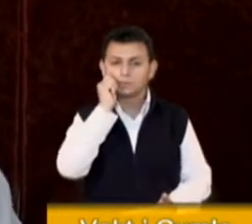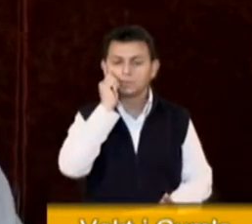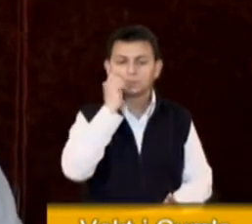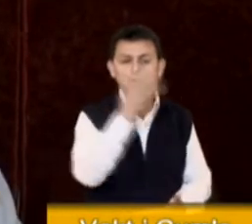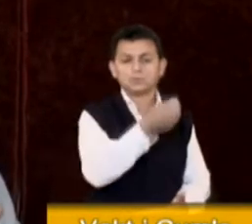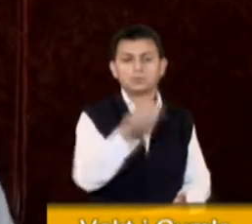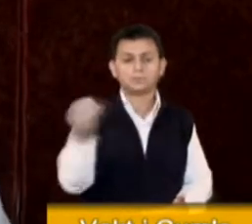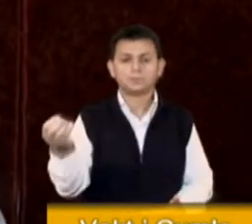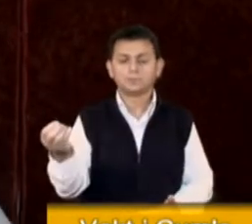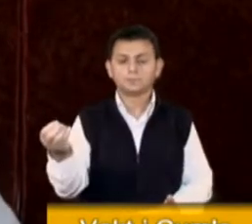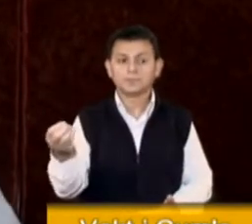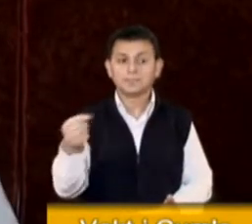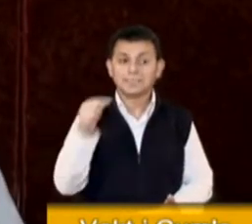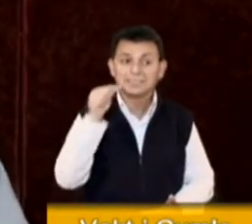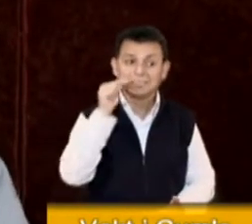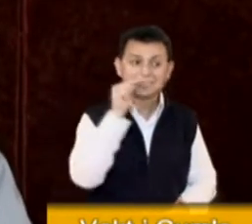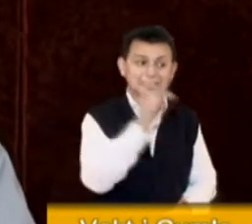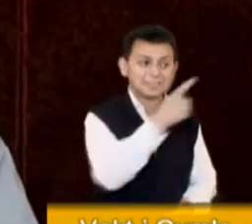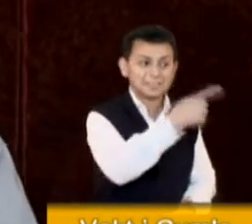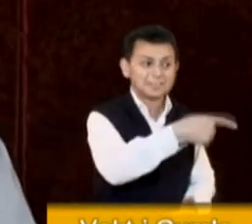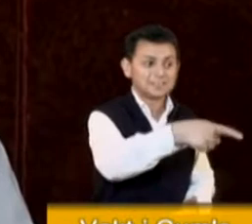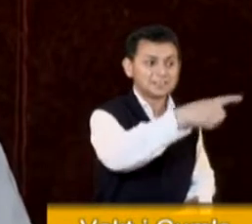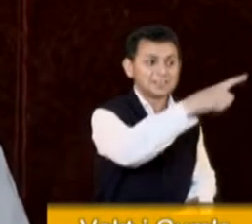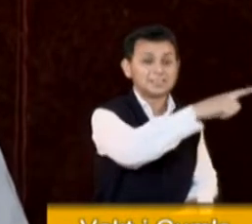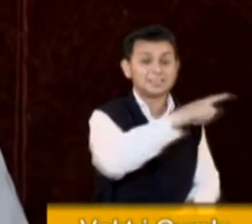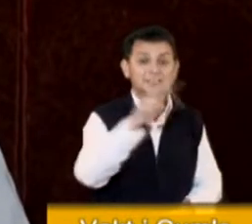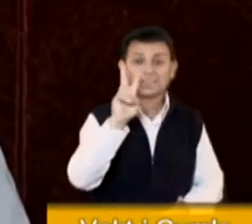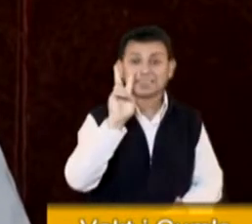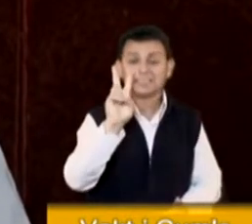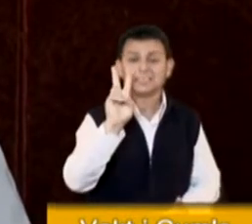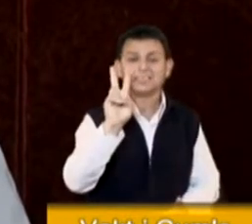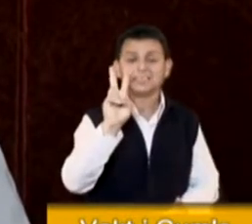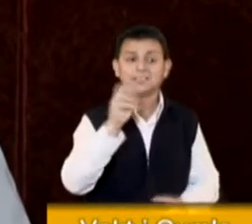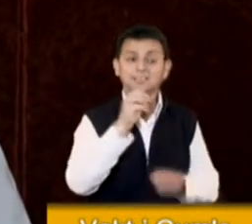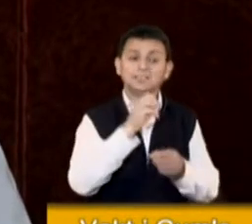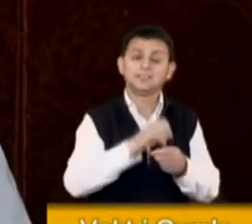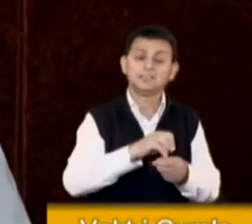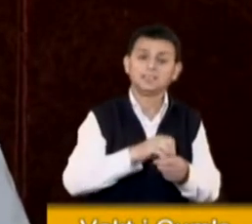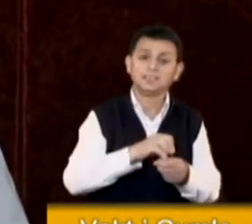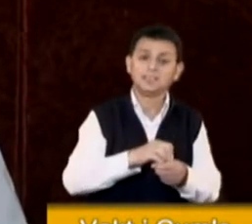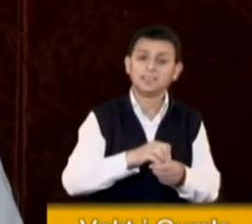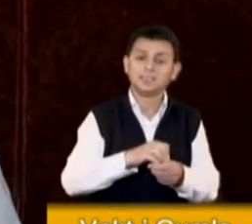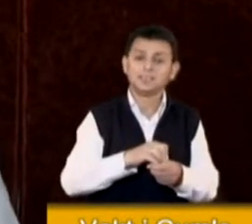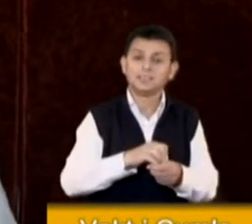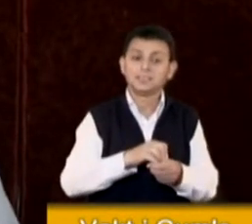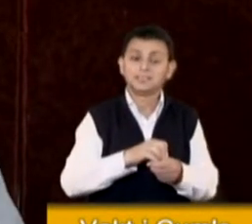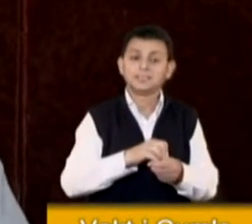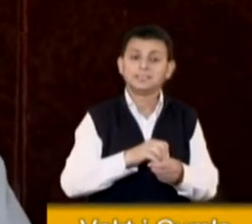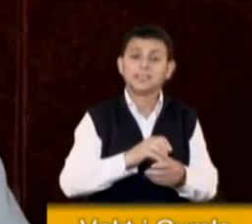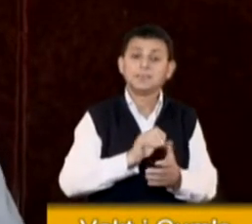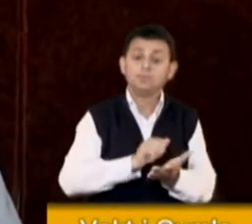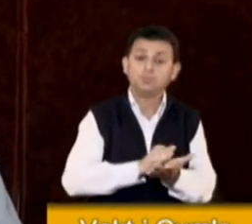siz ikinizi, torunlarına böyle okuyordu Efendimiz Aleyhisselam, siz ikinizi her